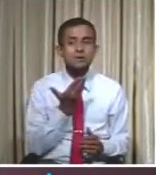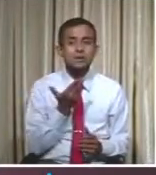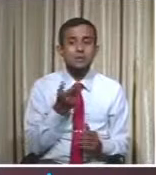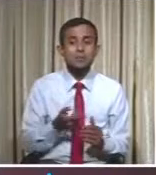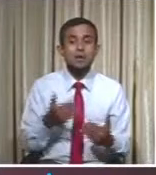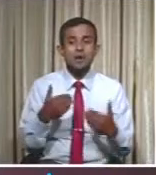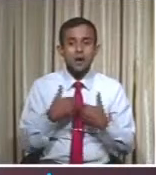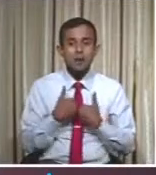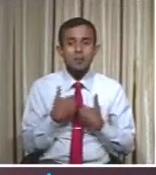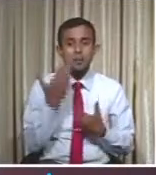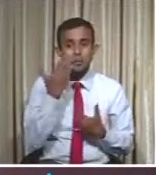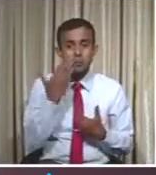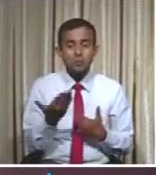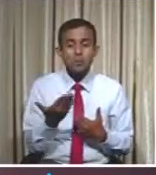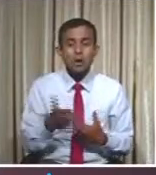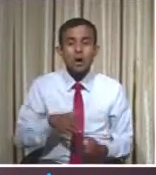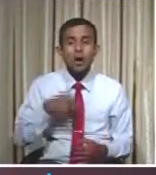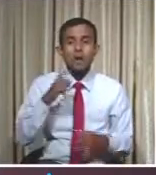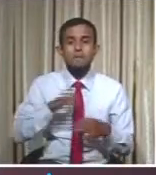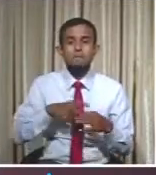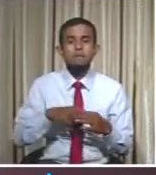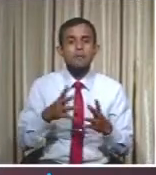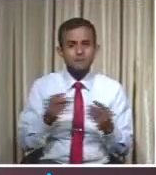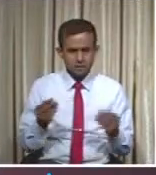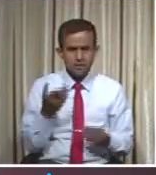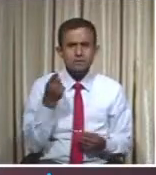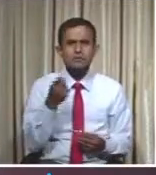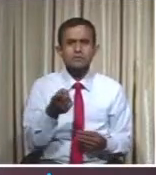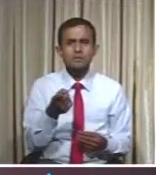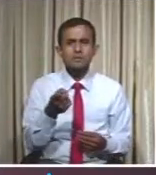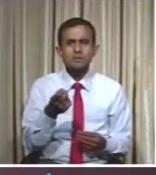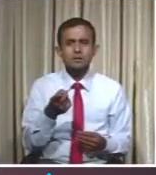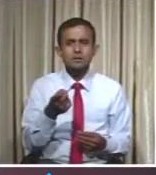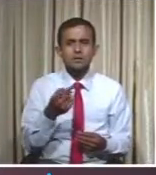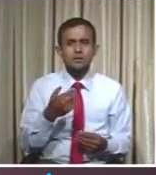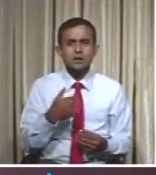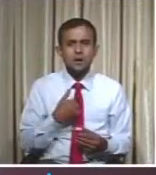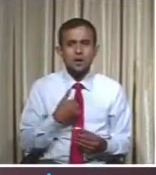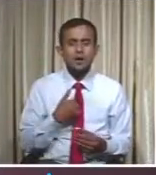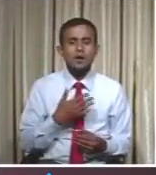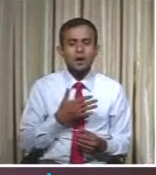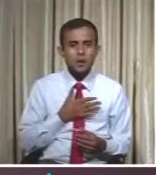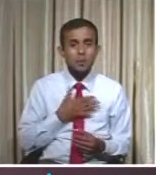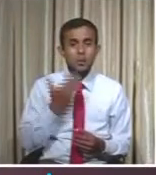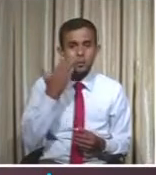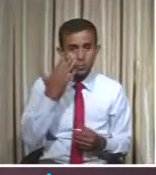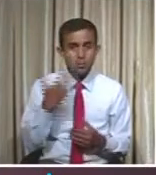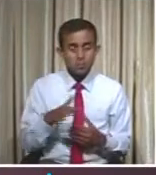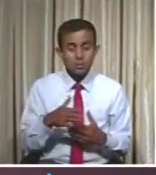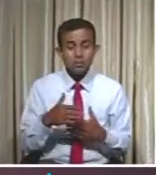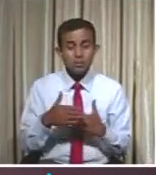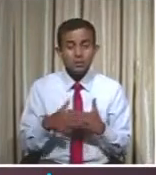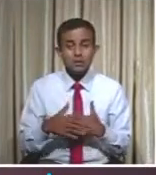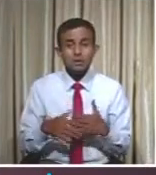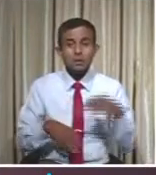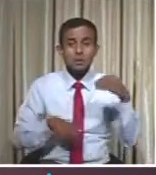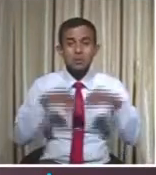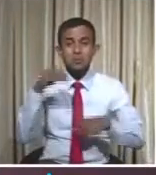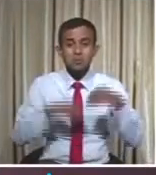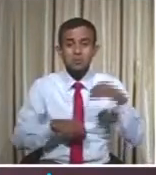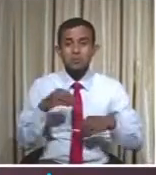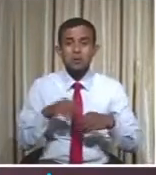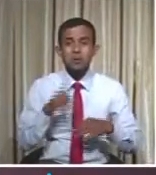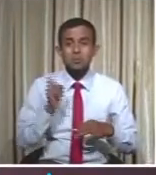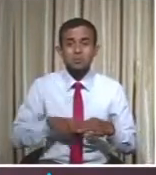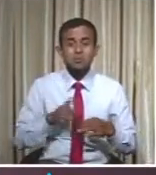අපි මූණපාන මූලික ප්‍රශ්න විසඳනවද අපි අපි අපි මූණ දෙන ඒ දේශපාලන